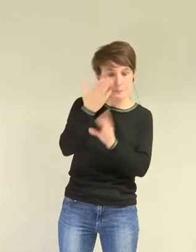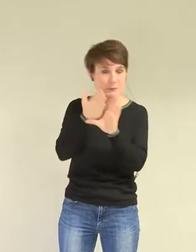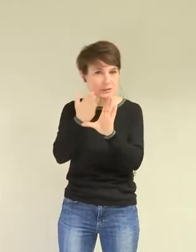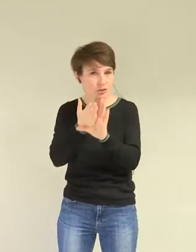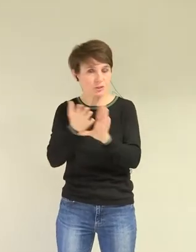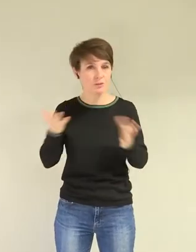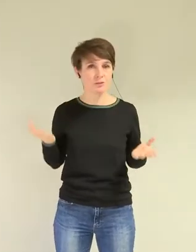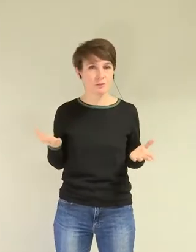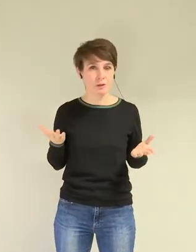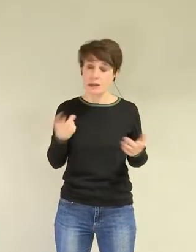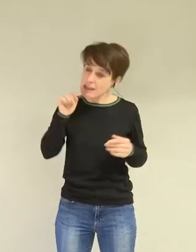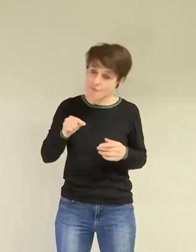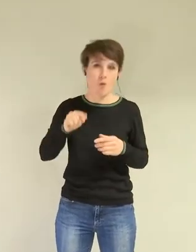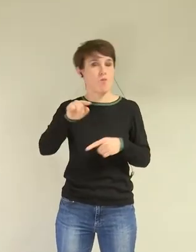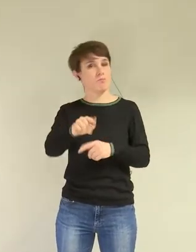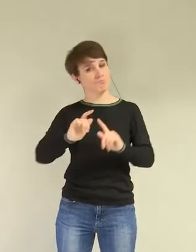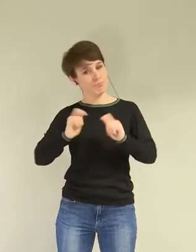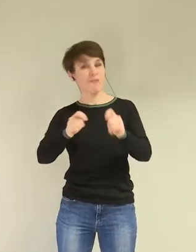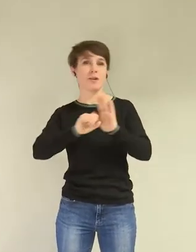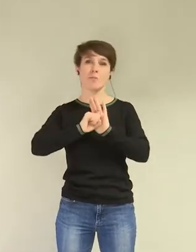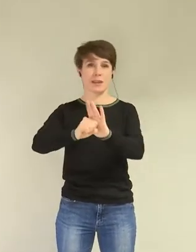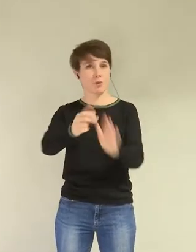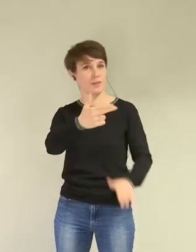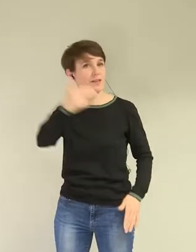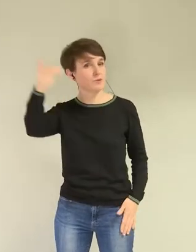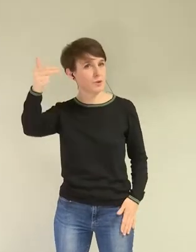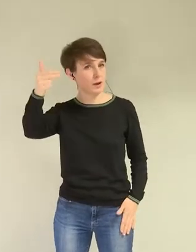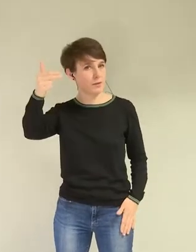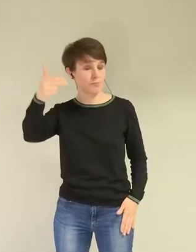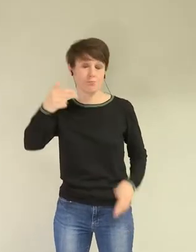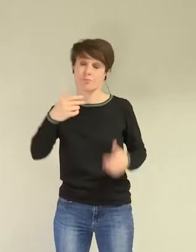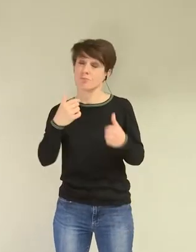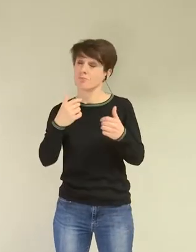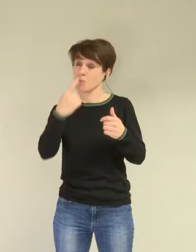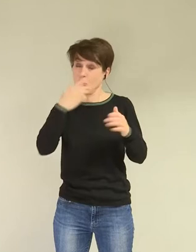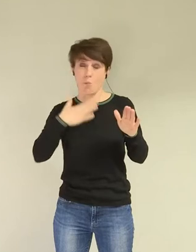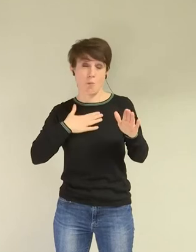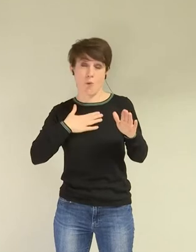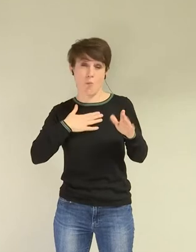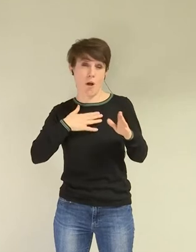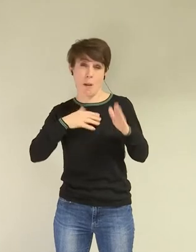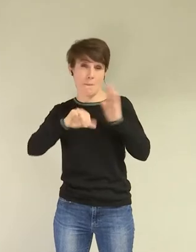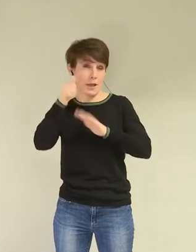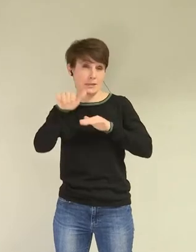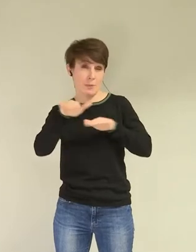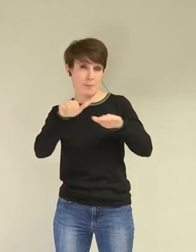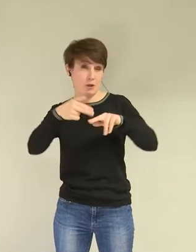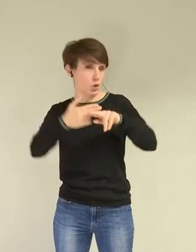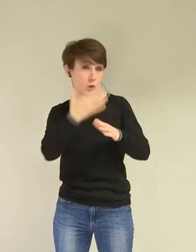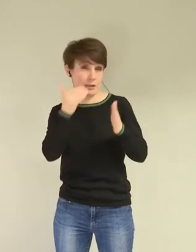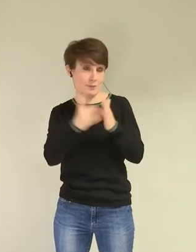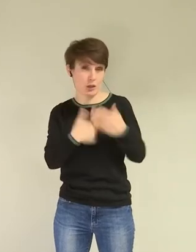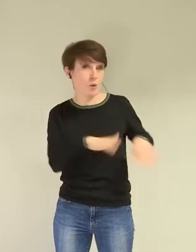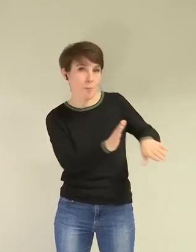enfin une priorité nationale la prévention est la clé pour prévenir les mal être et les souffrances la